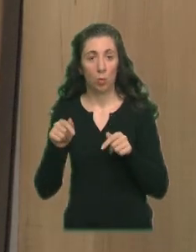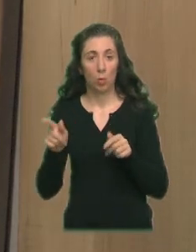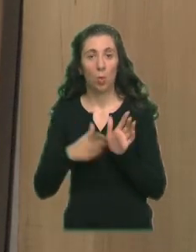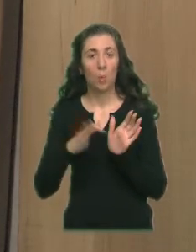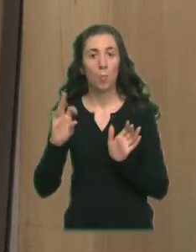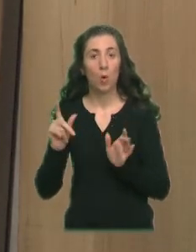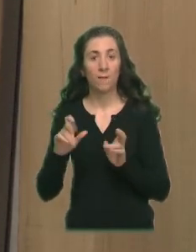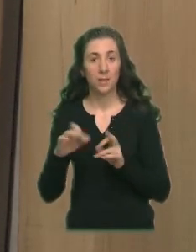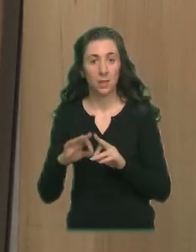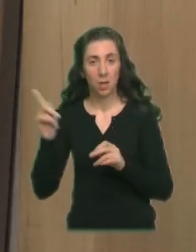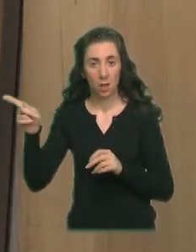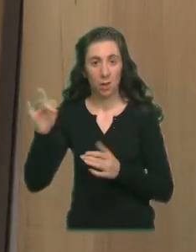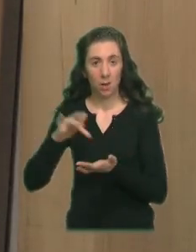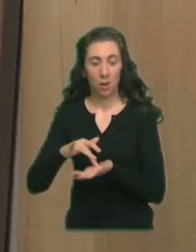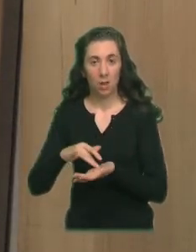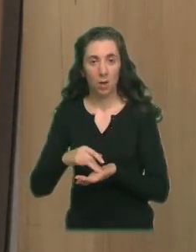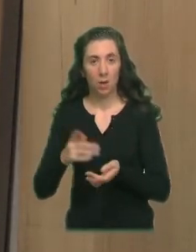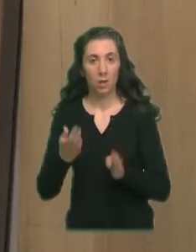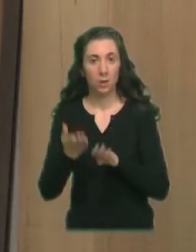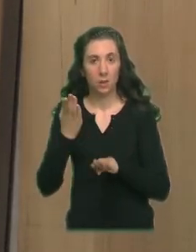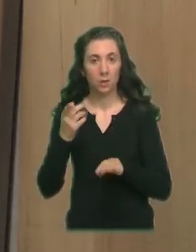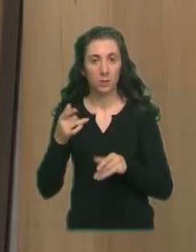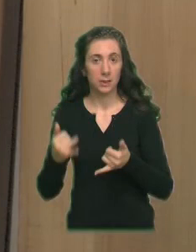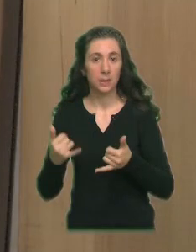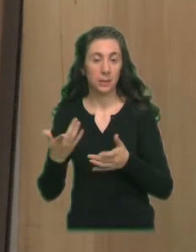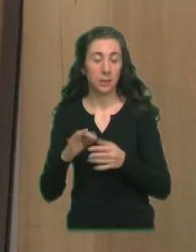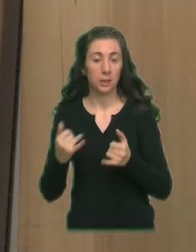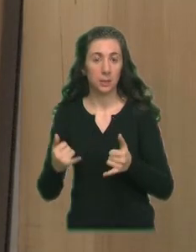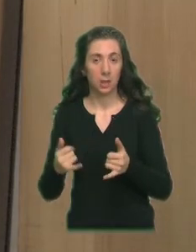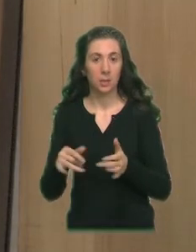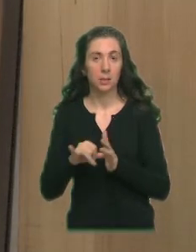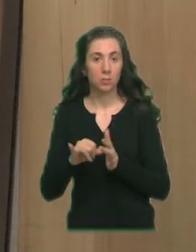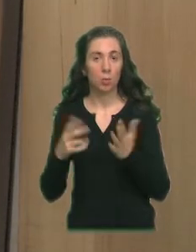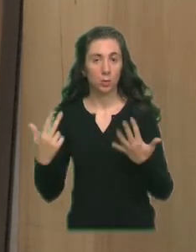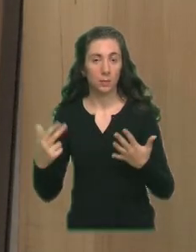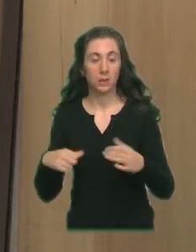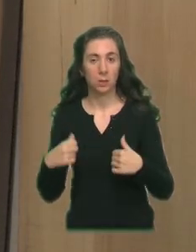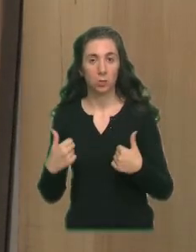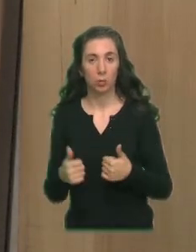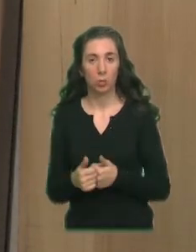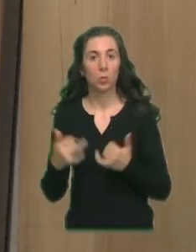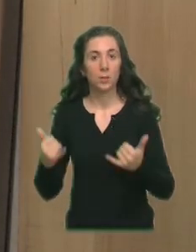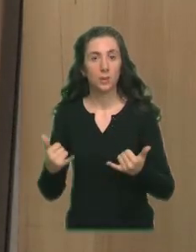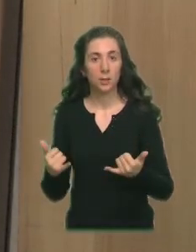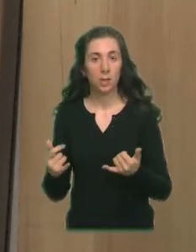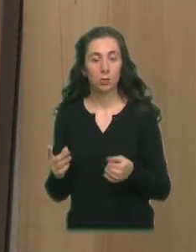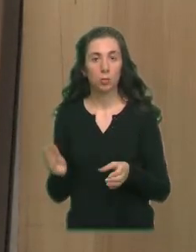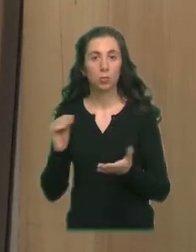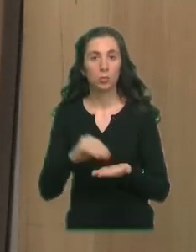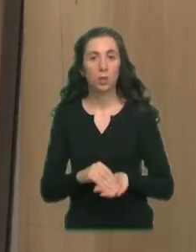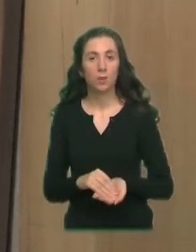do Moravica su sad veli dignuli taj za sada, mislim sredinom 80-ih godina. A sad su